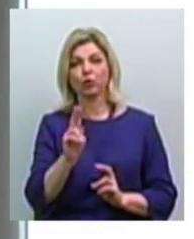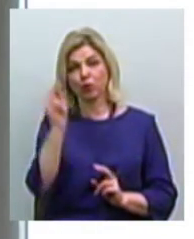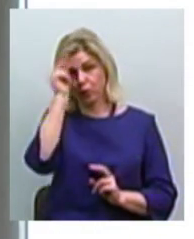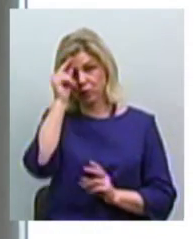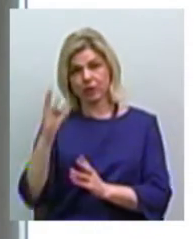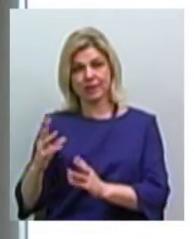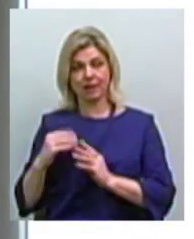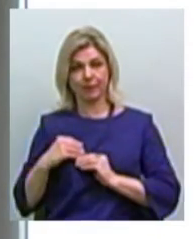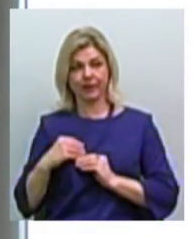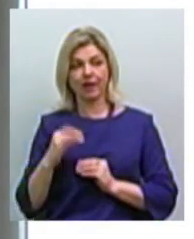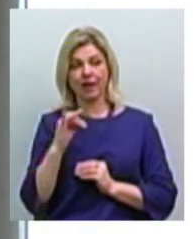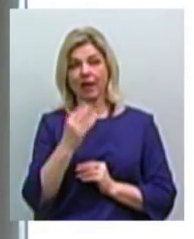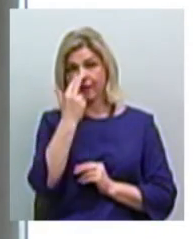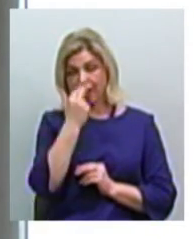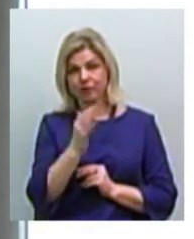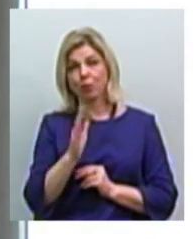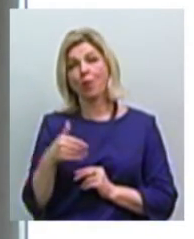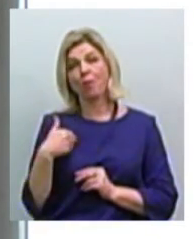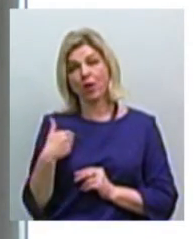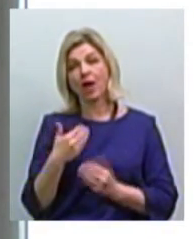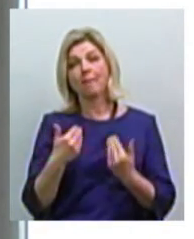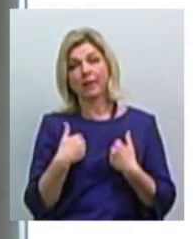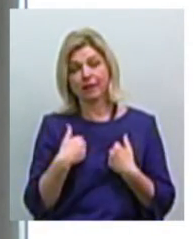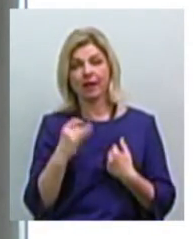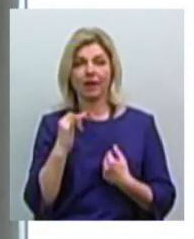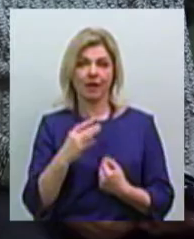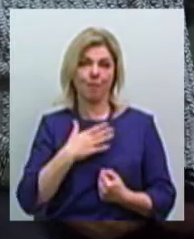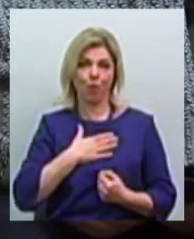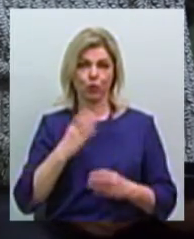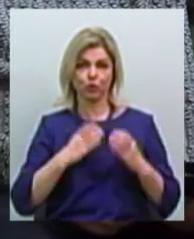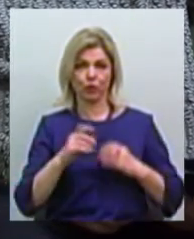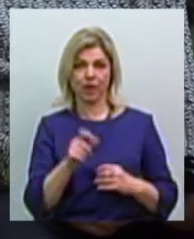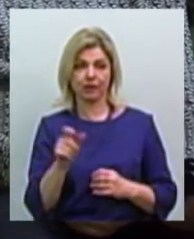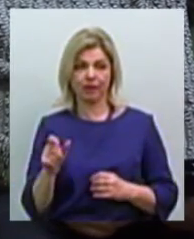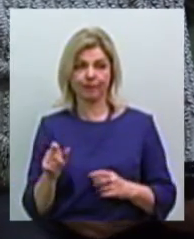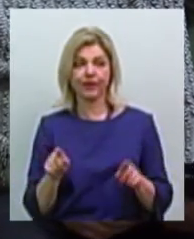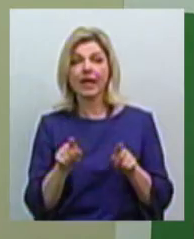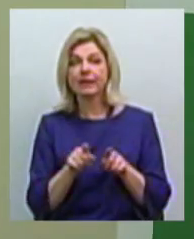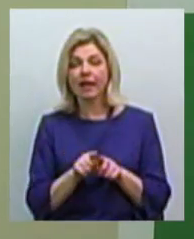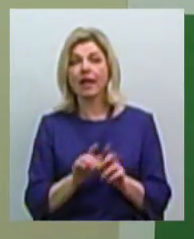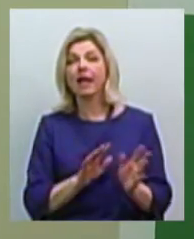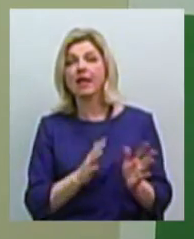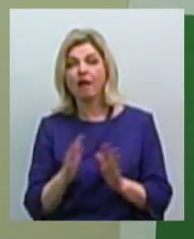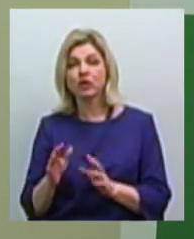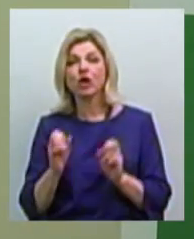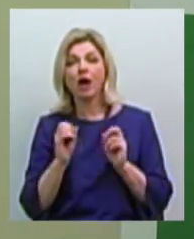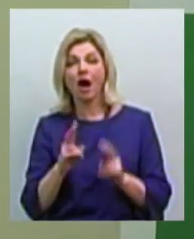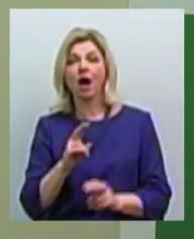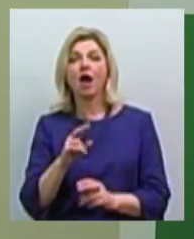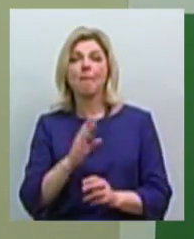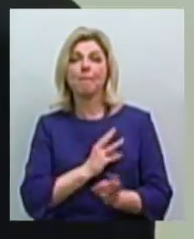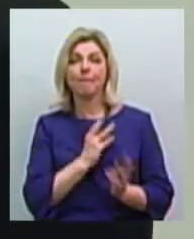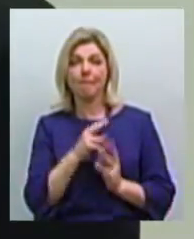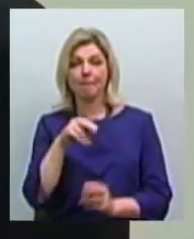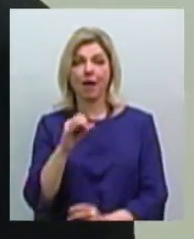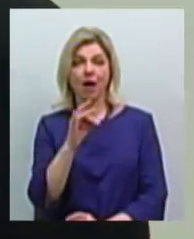навички в юридичній площині будуть корисні як і мені, так і моїм студентам. Таке явище, як параюристи, в Україні з'явилося близько